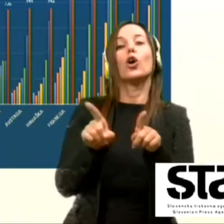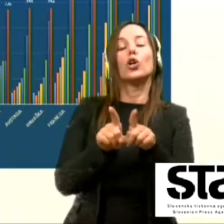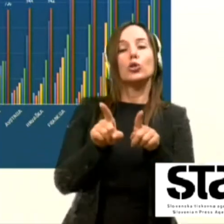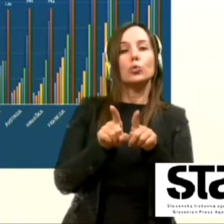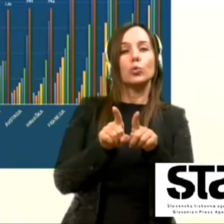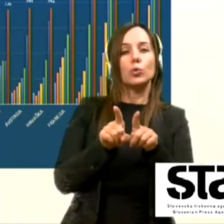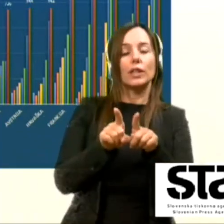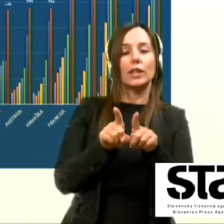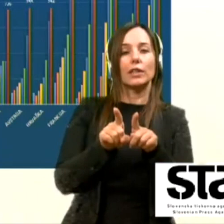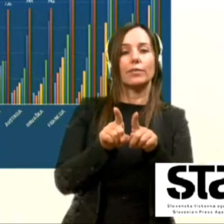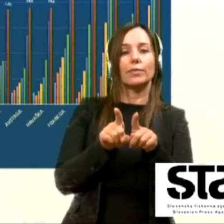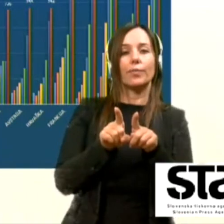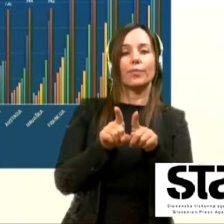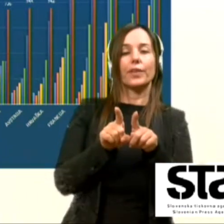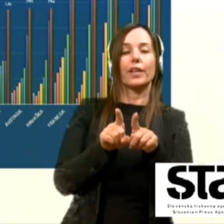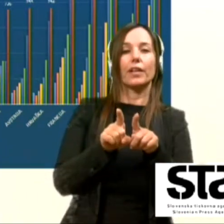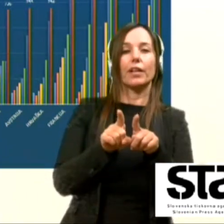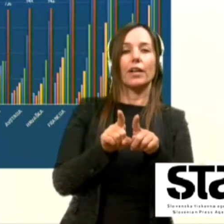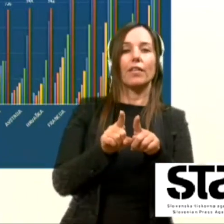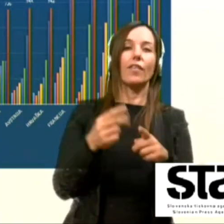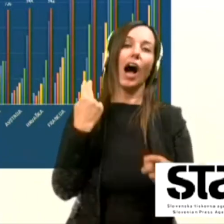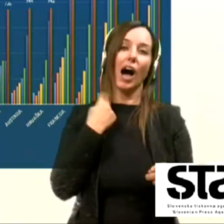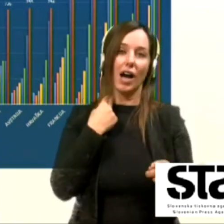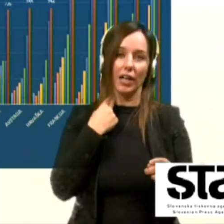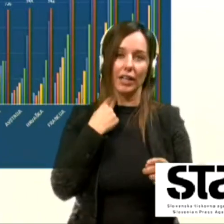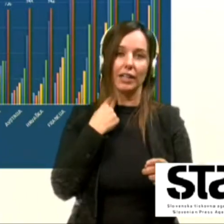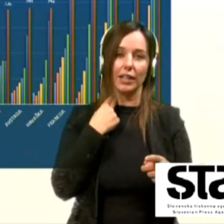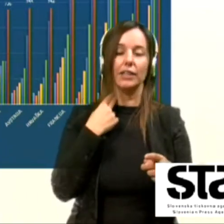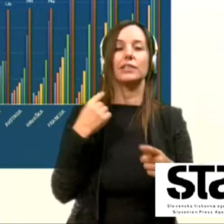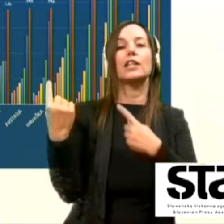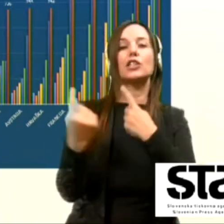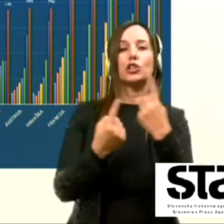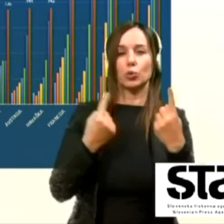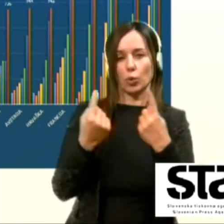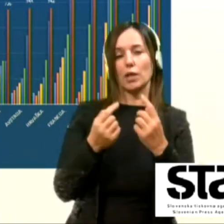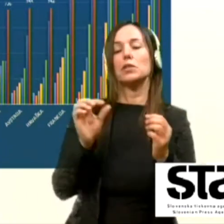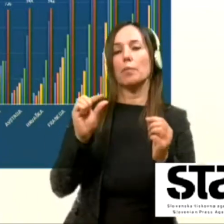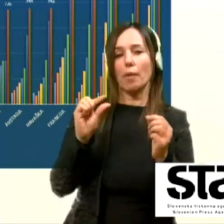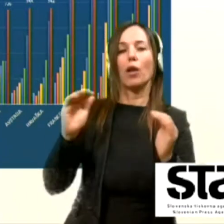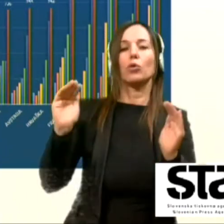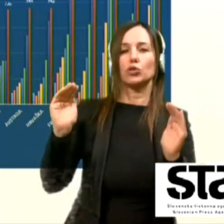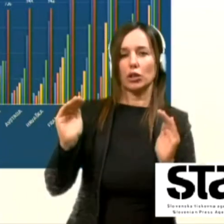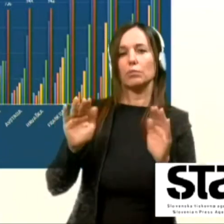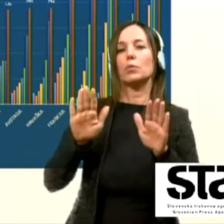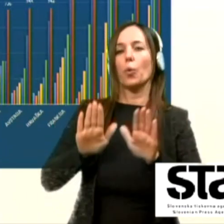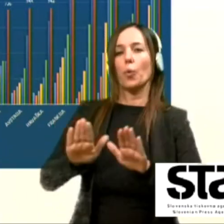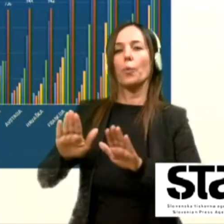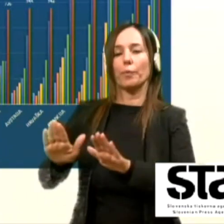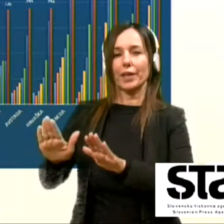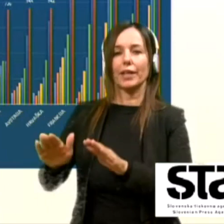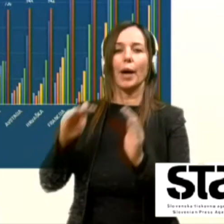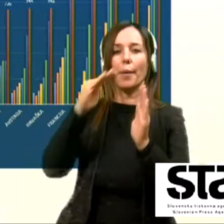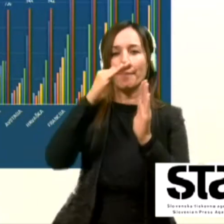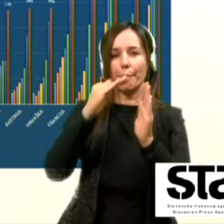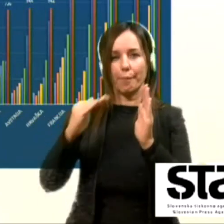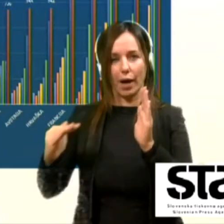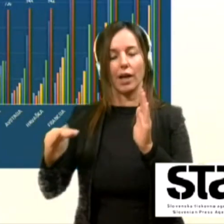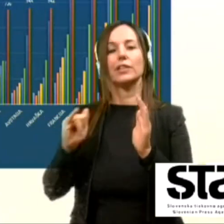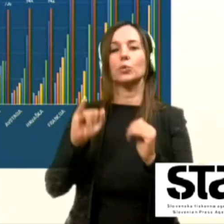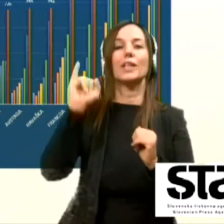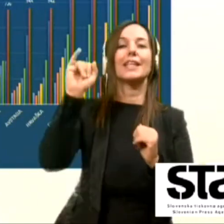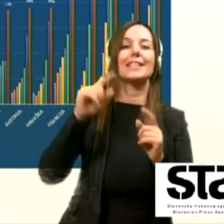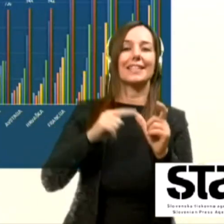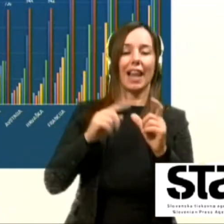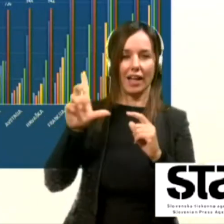v Veliki Britaniji se zadeve nekoliko umirjajo, padajo tudi na